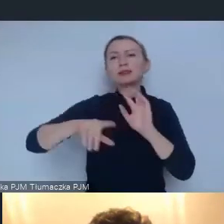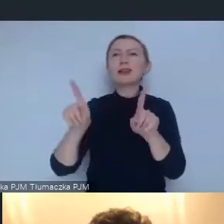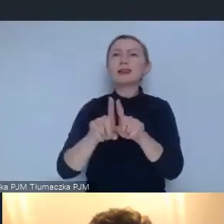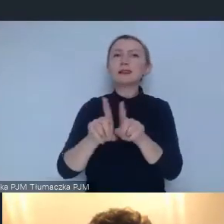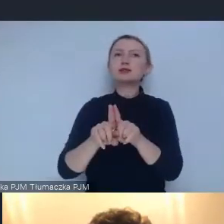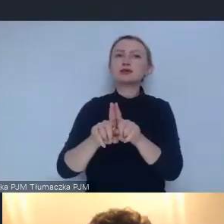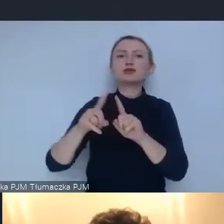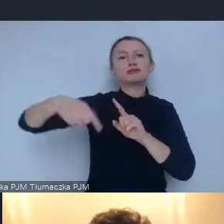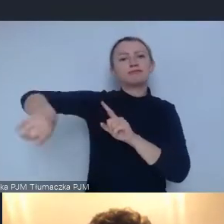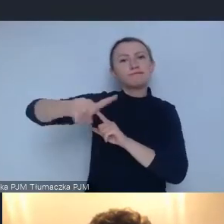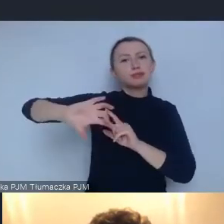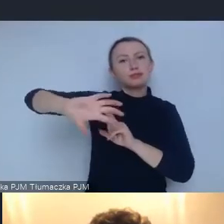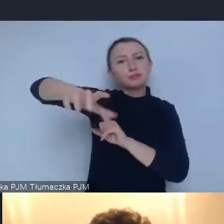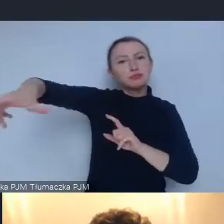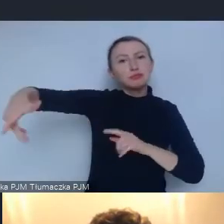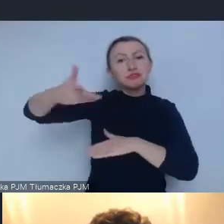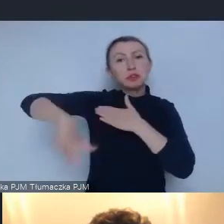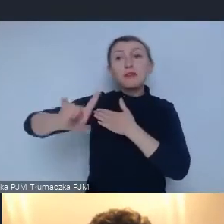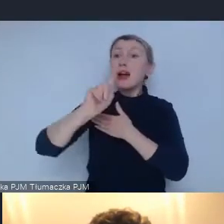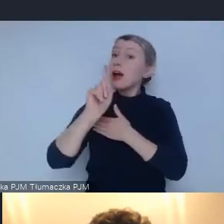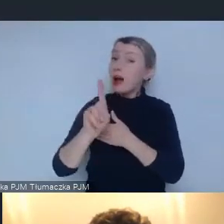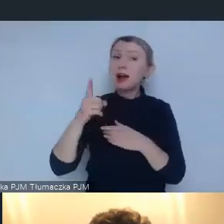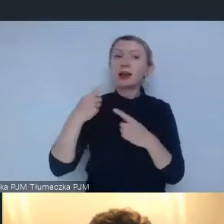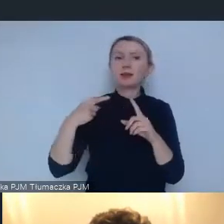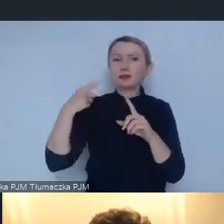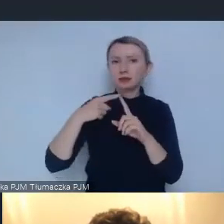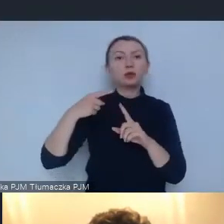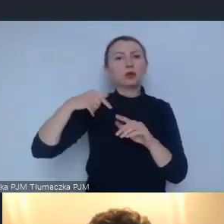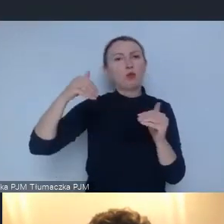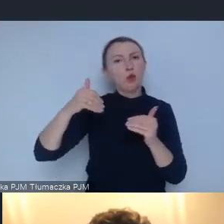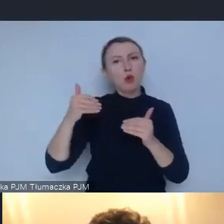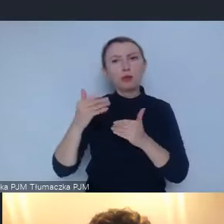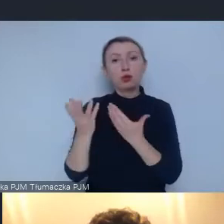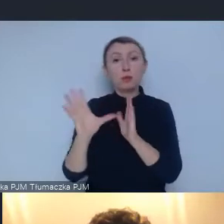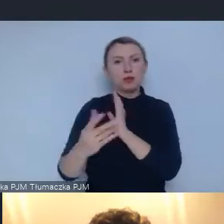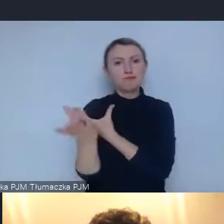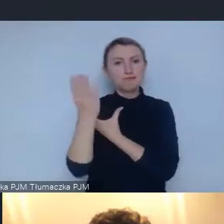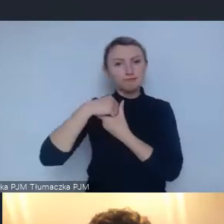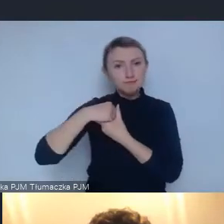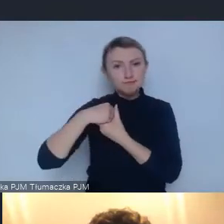podmiotów zewnętrznych, ale oczywiście po to, żeby one do miasta mogły